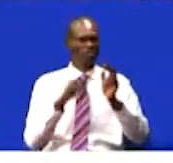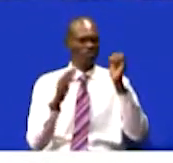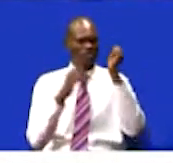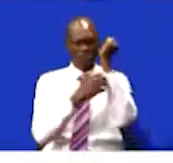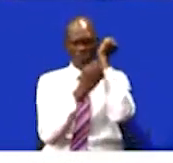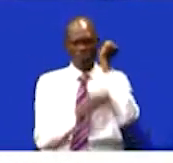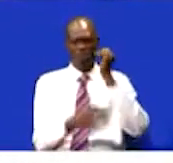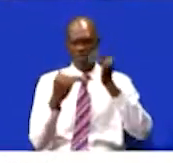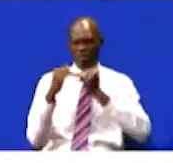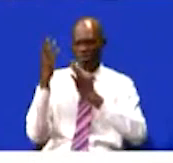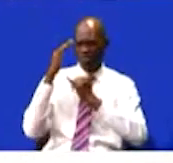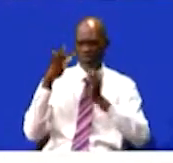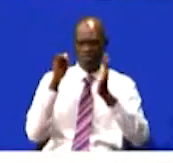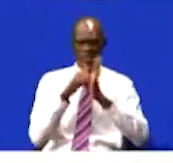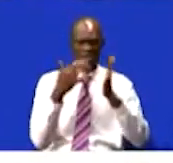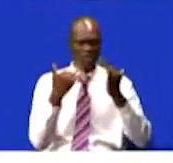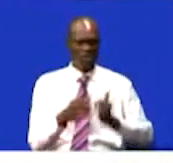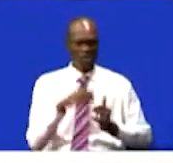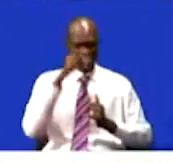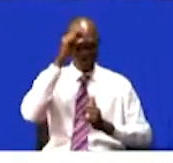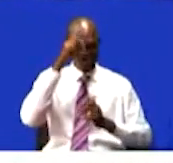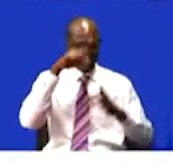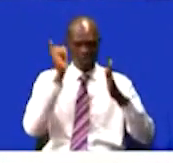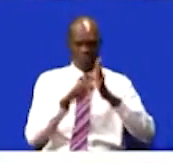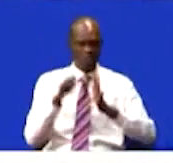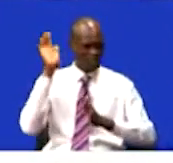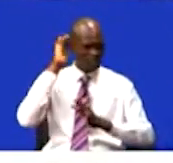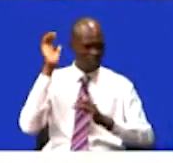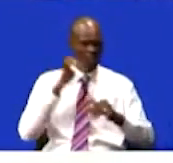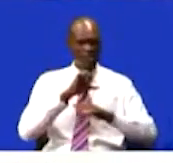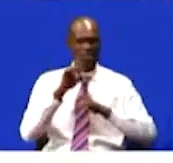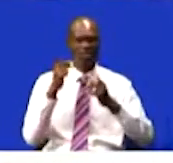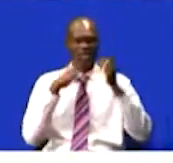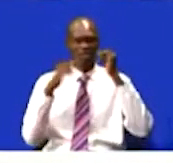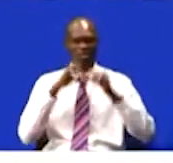ntie ni piny owacho koro biro winjo ywak oganda jo Kenya mondo mi giywa bire.